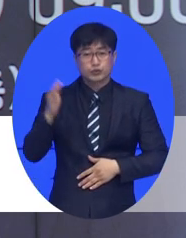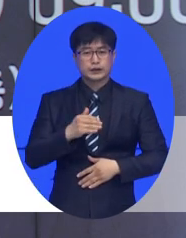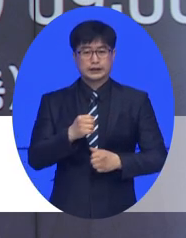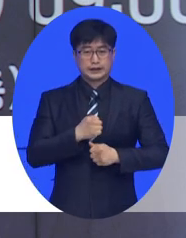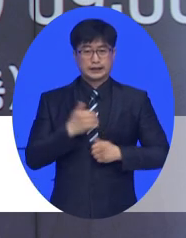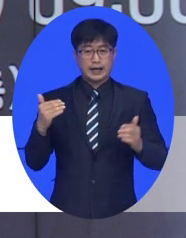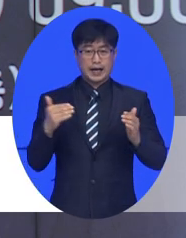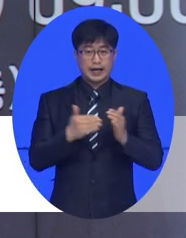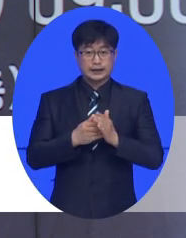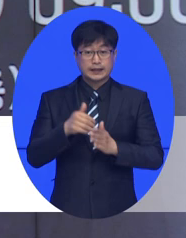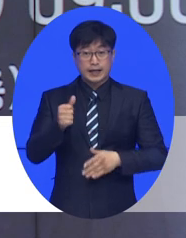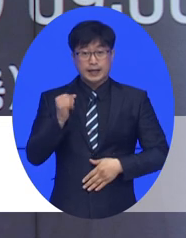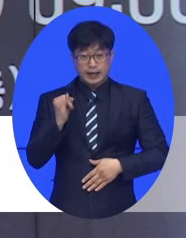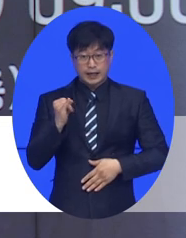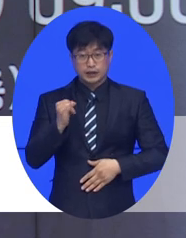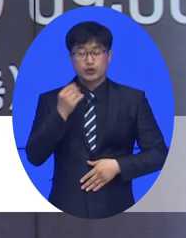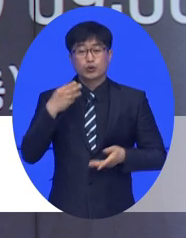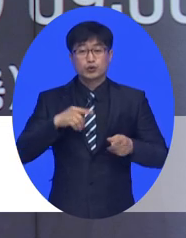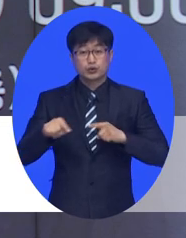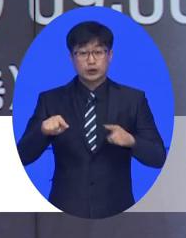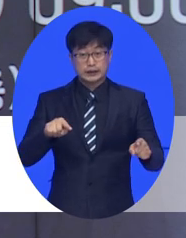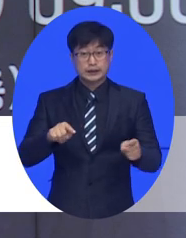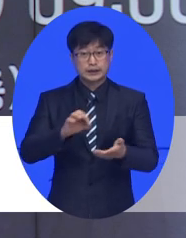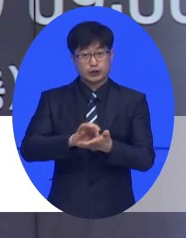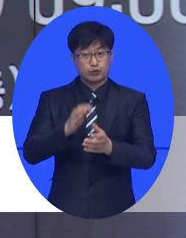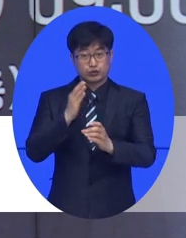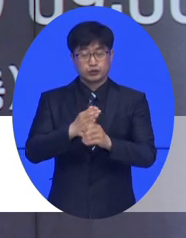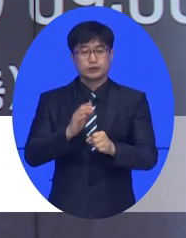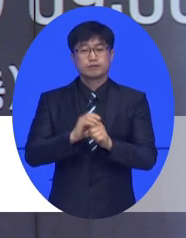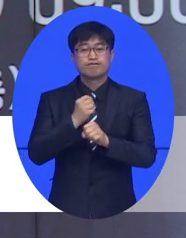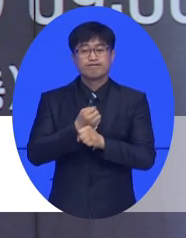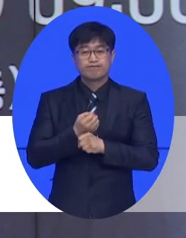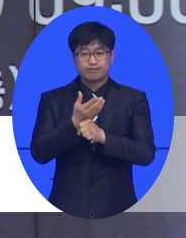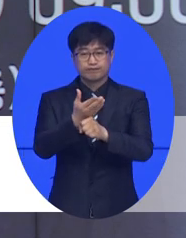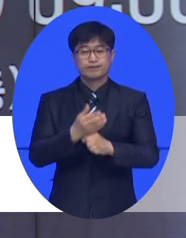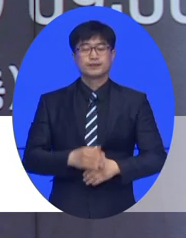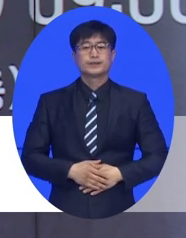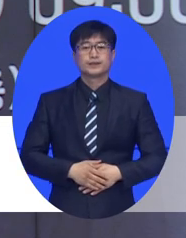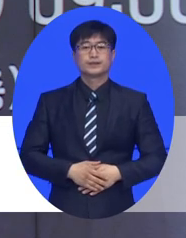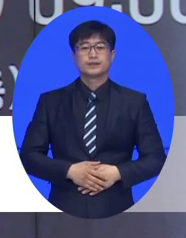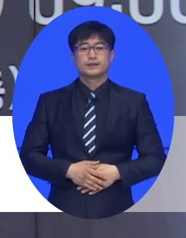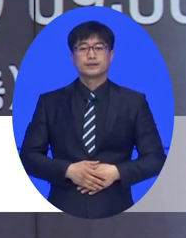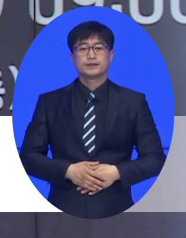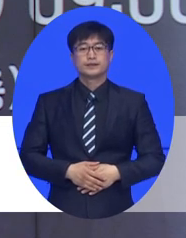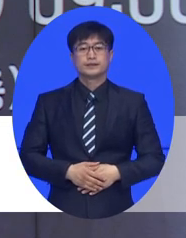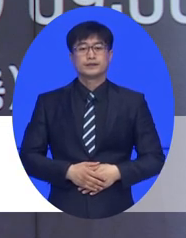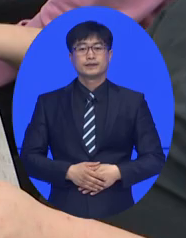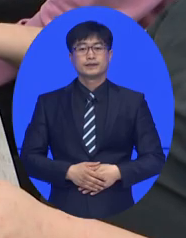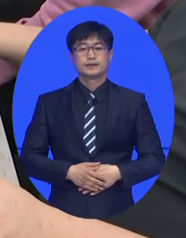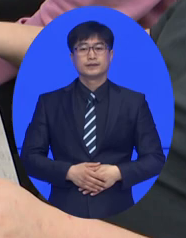생성형 인공지능이 도정에 조금씩 활용되고 있습니다. 자세한 내용 이슬비 기자가 취재했습니다.